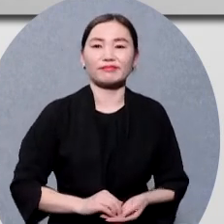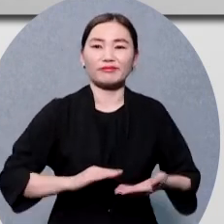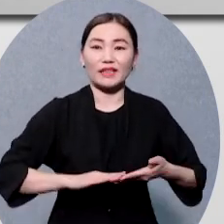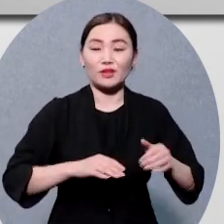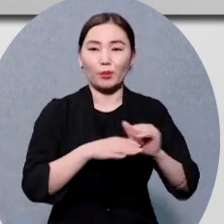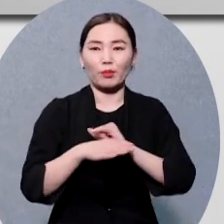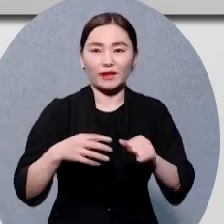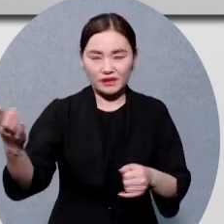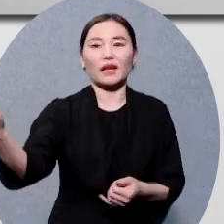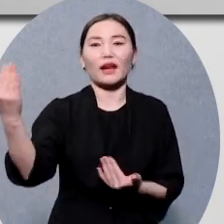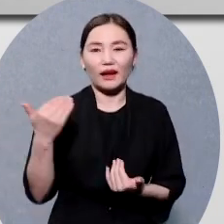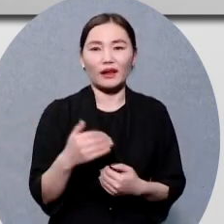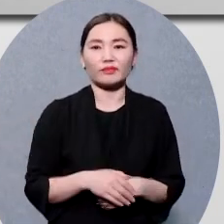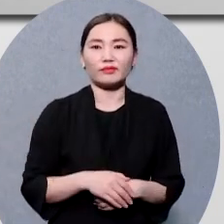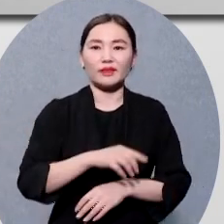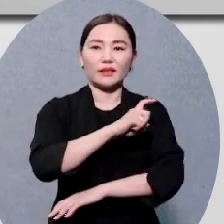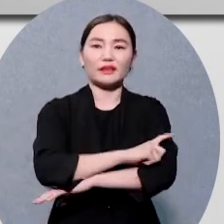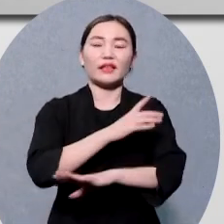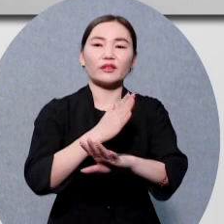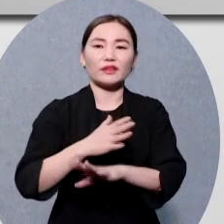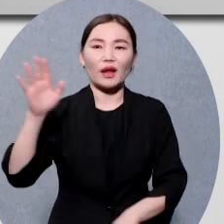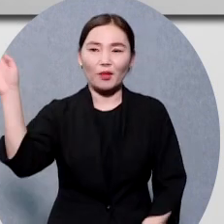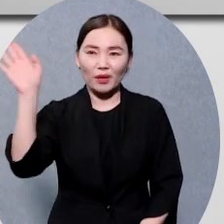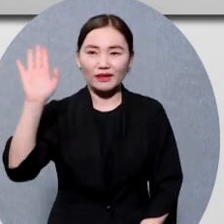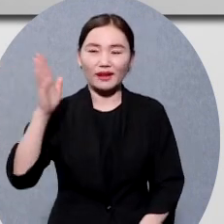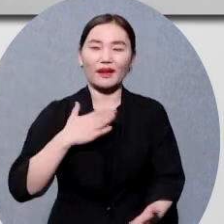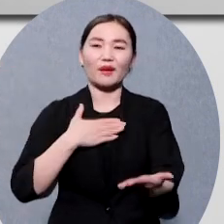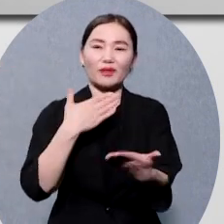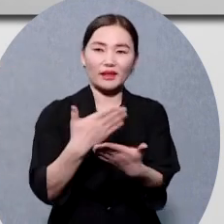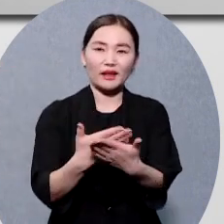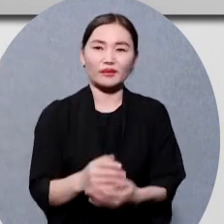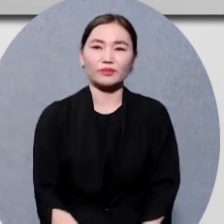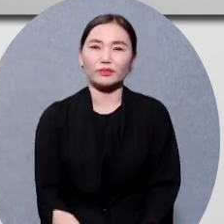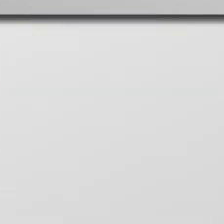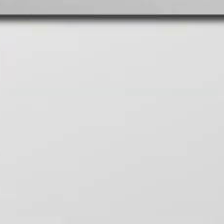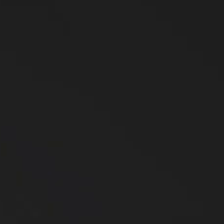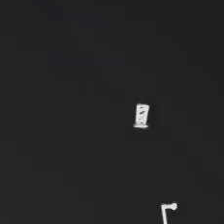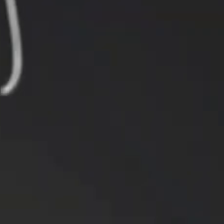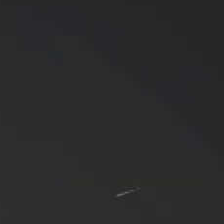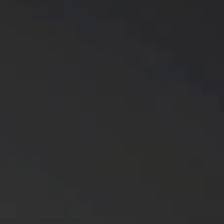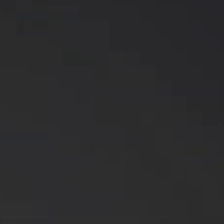ангийнхантай танилцуулахад бэлтгэж ирээрэй. За ингээд хичээл дууслаа. Баяртай баярлалаа.